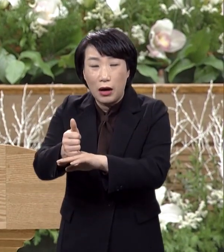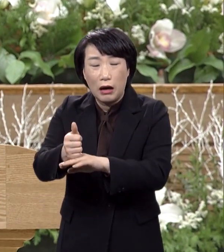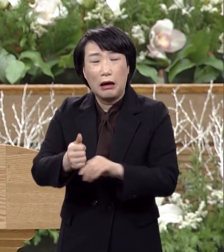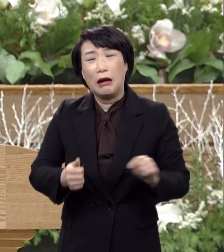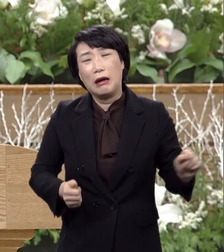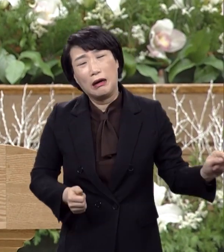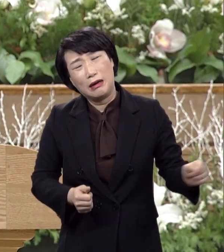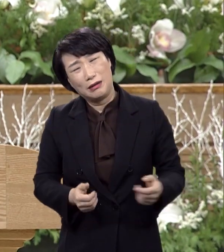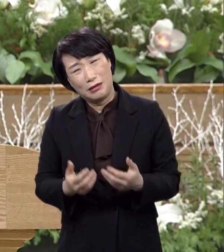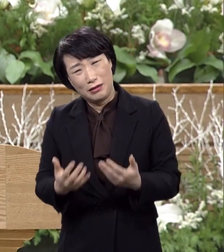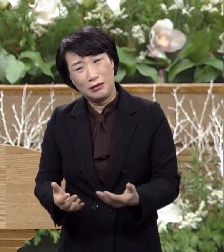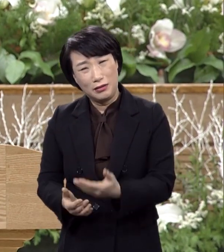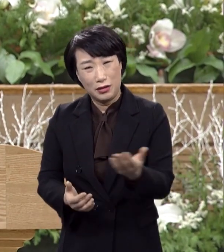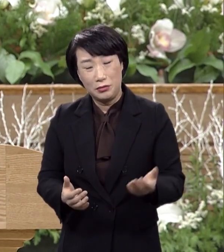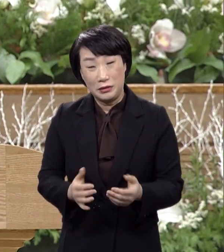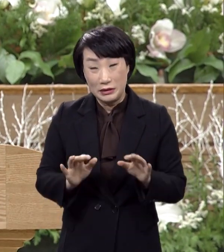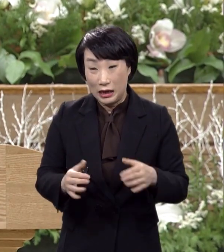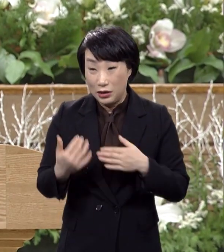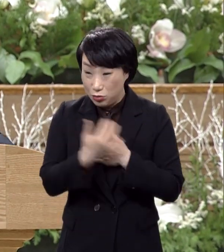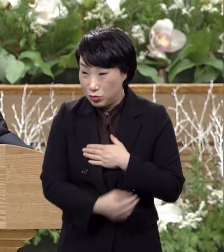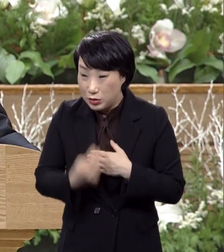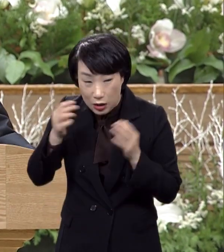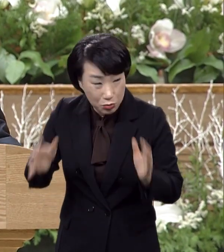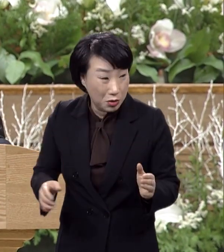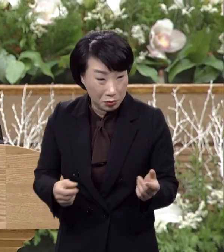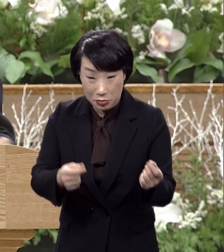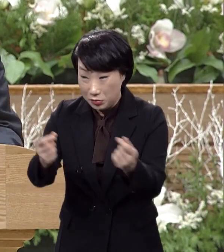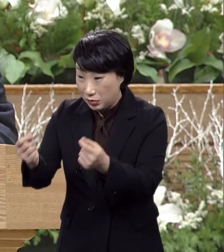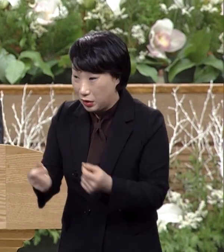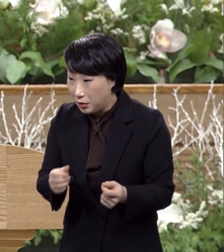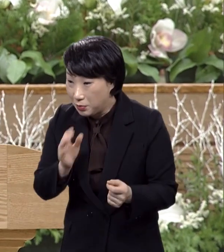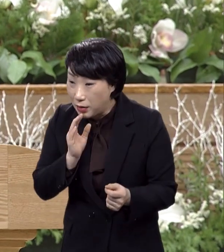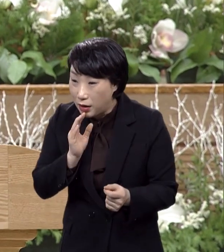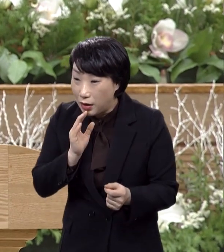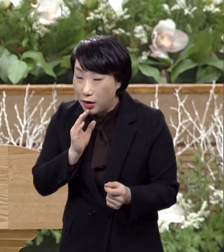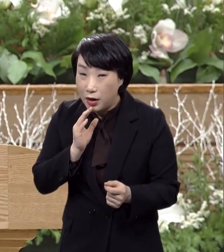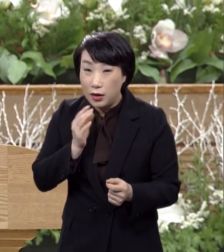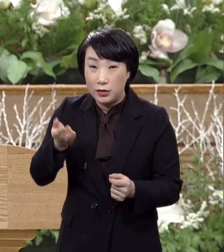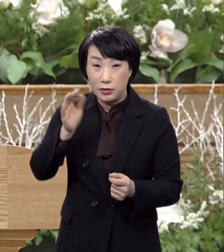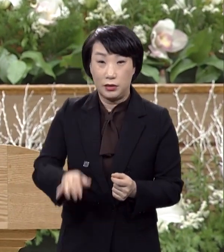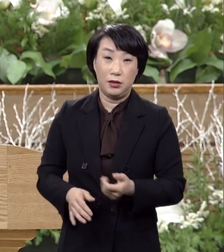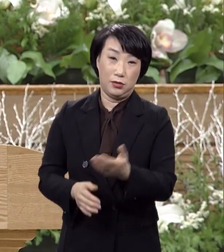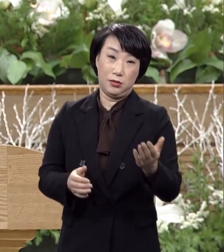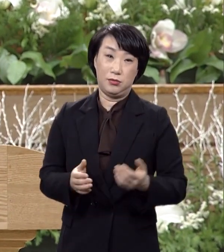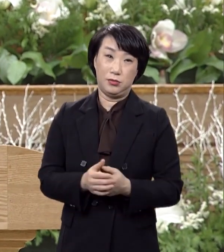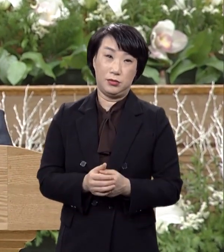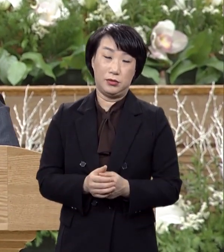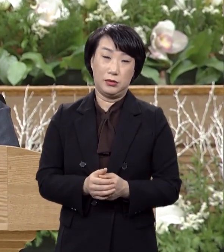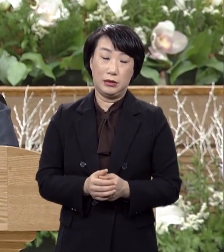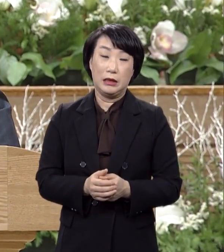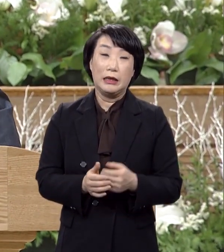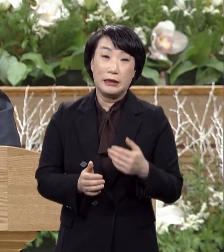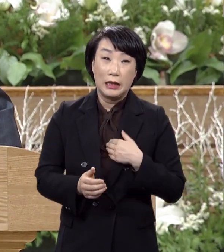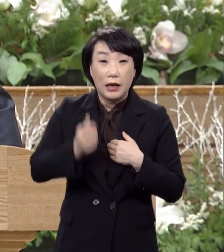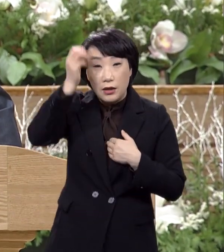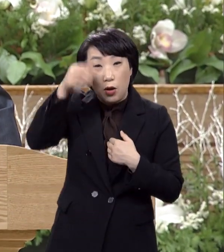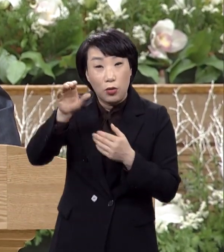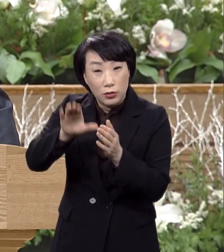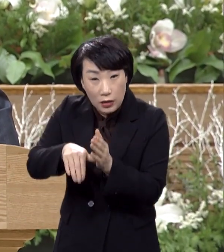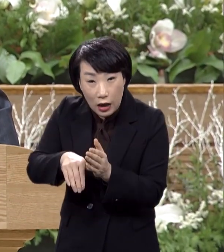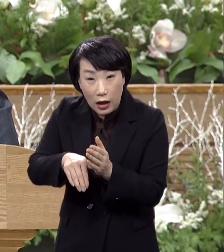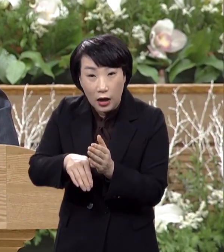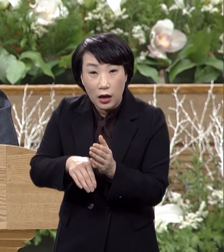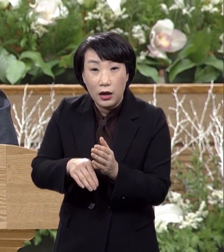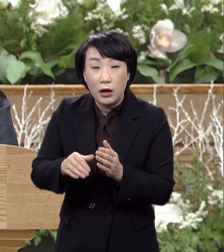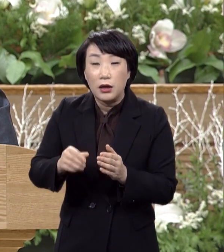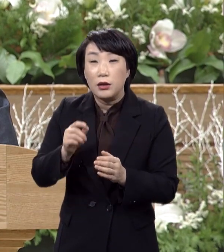여러분 육신의 때는 똑같이 살아도 똑같이 세월 속에 있어도 자기 영혼의 때를